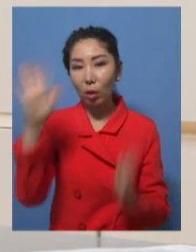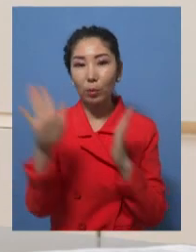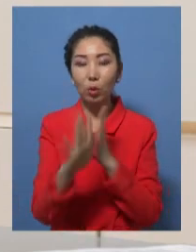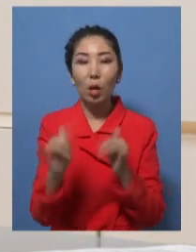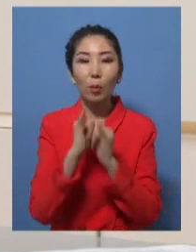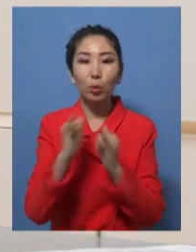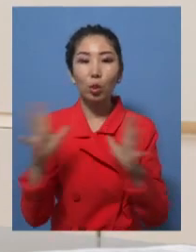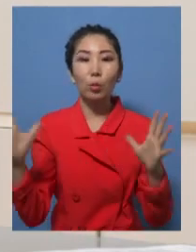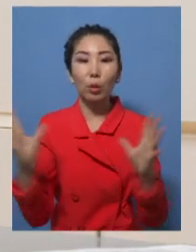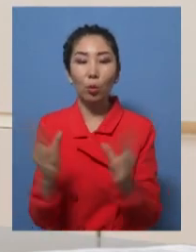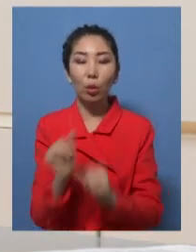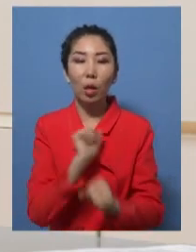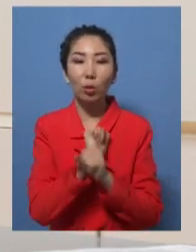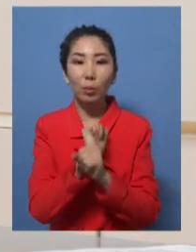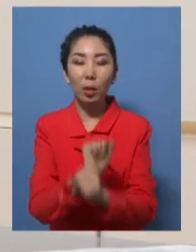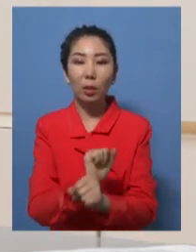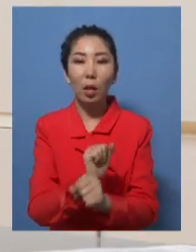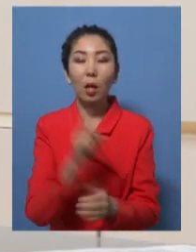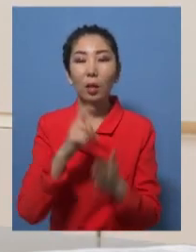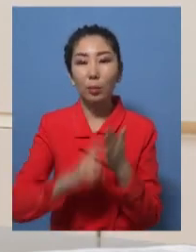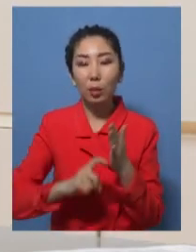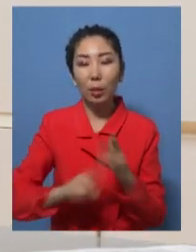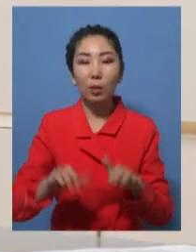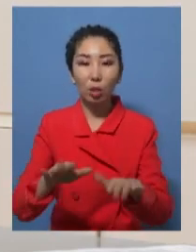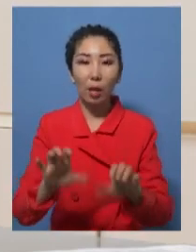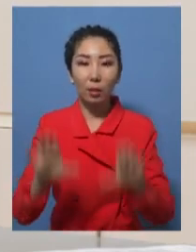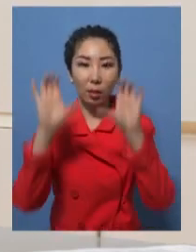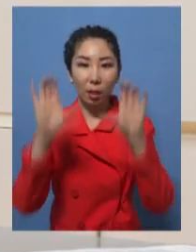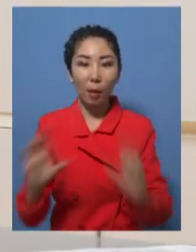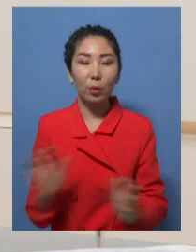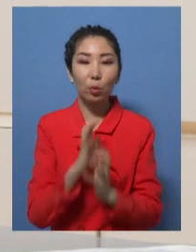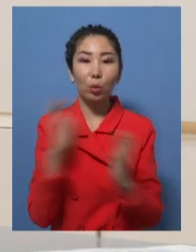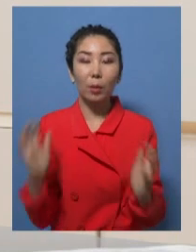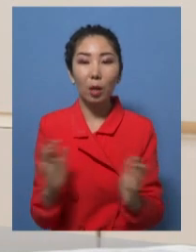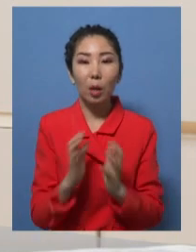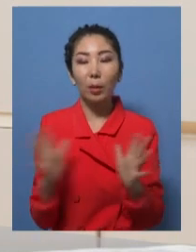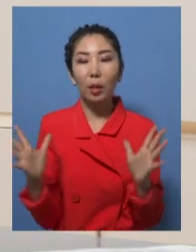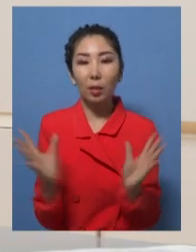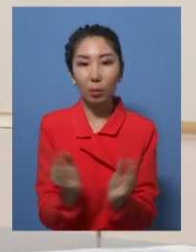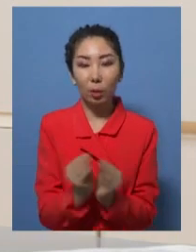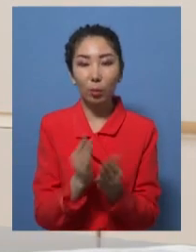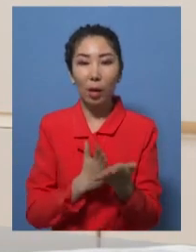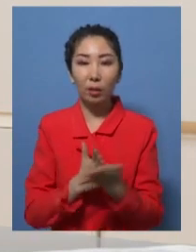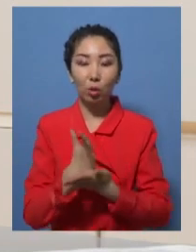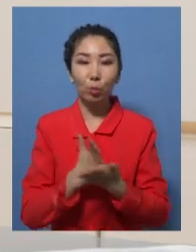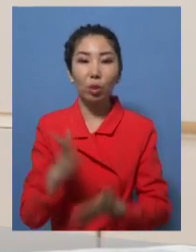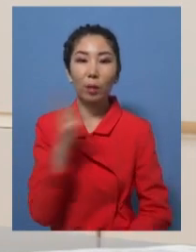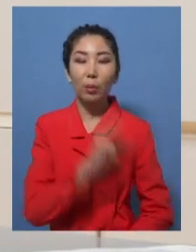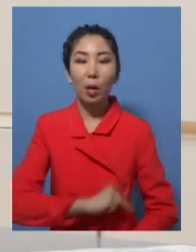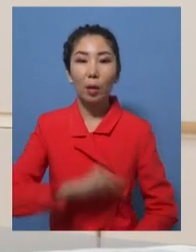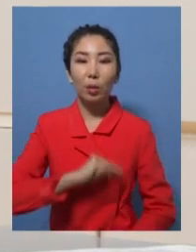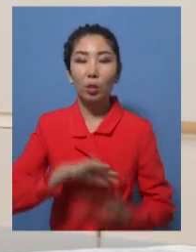мүддесі қорғау және қылмыстық процестегі заңдылықты қамту. Бірқатар бұл бағыттарды атқарған жұмыстарымыз